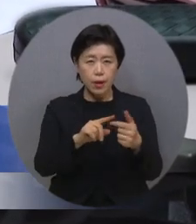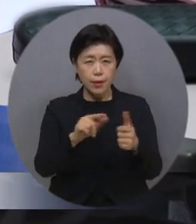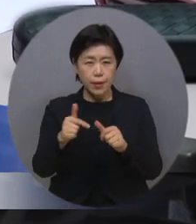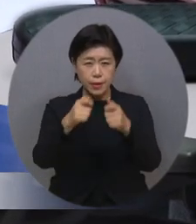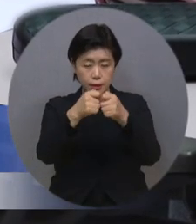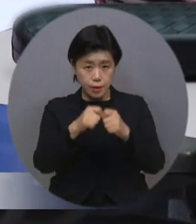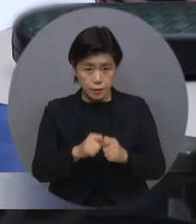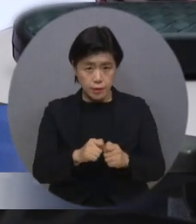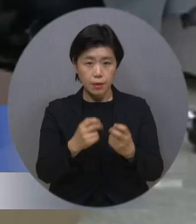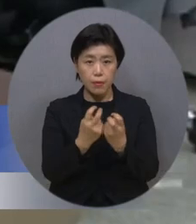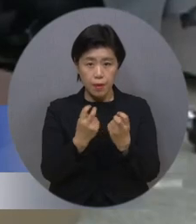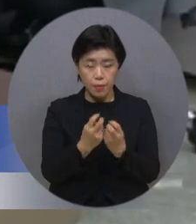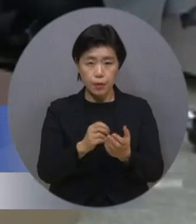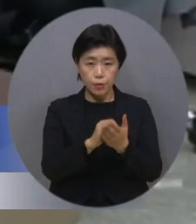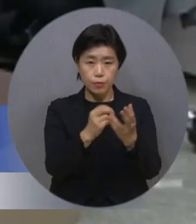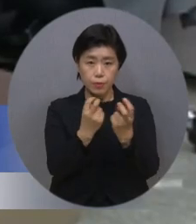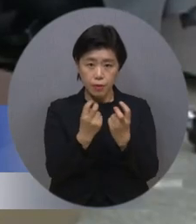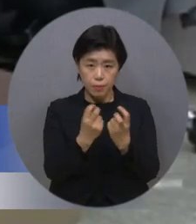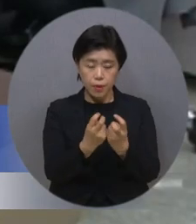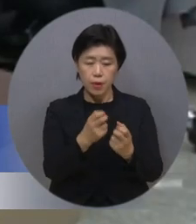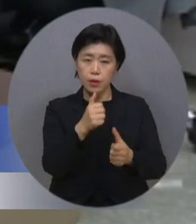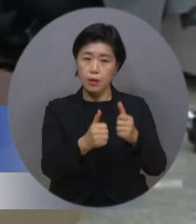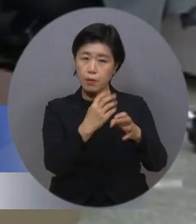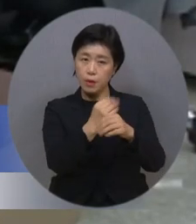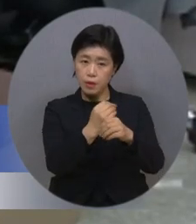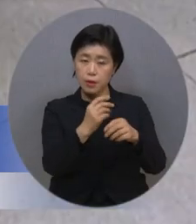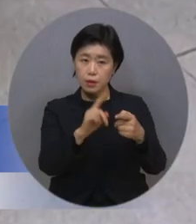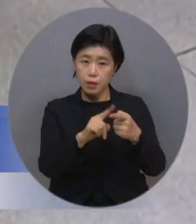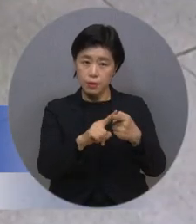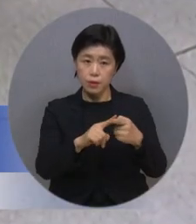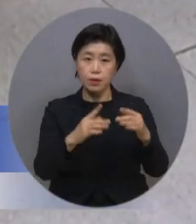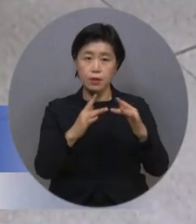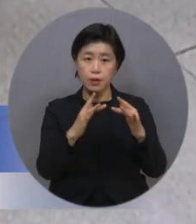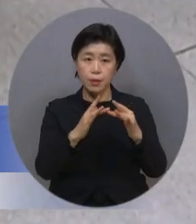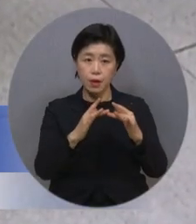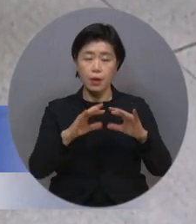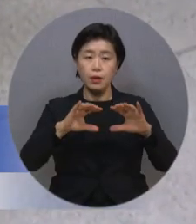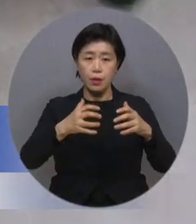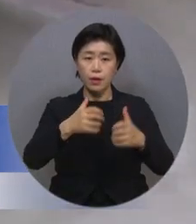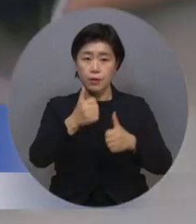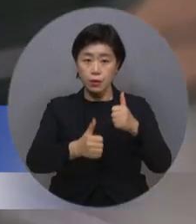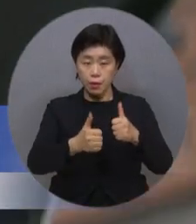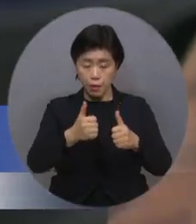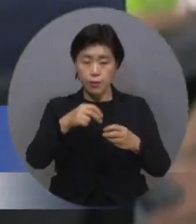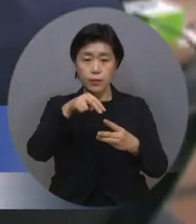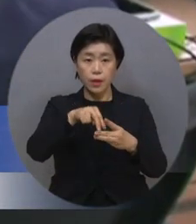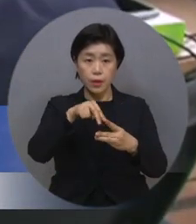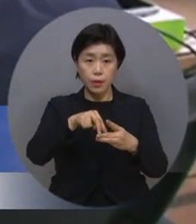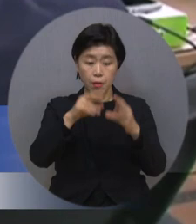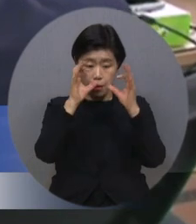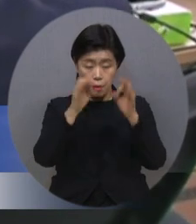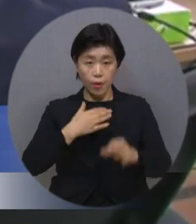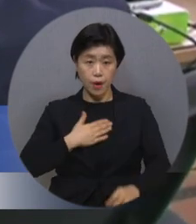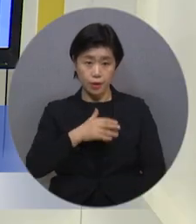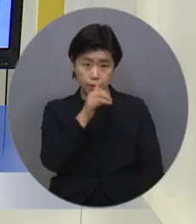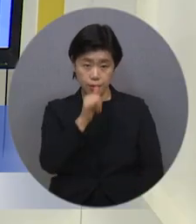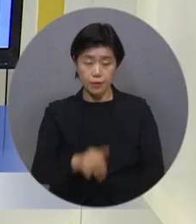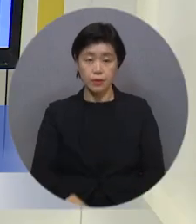요건과 접수 방법 시험 일정 등에 대해서는 사이버 국가 고시센터를 통해 확인할 수 있습니다